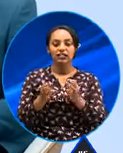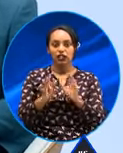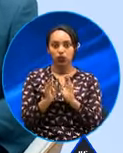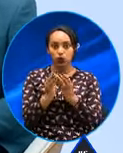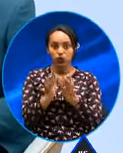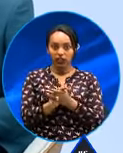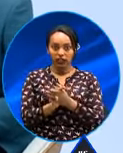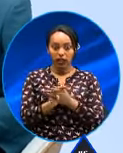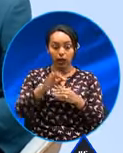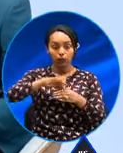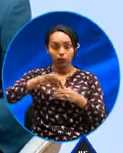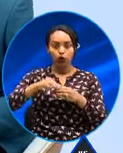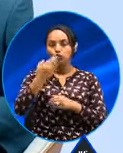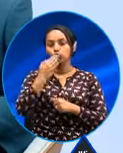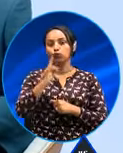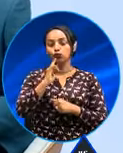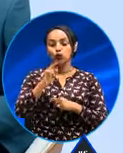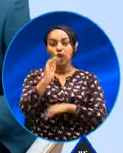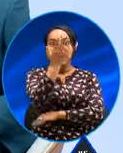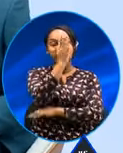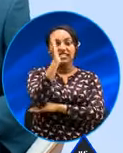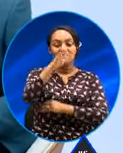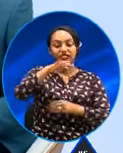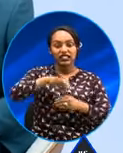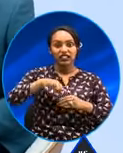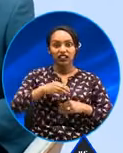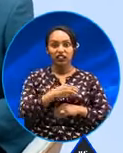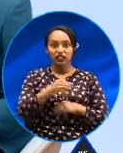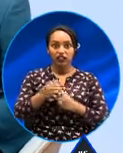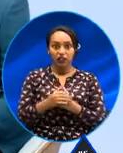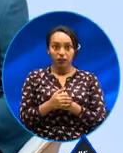መልክ ቢተክሉ ጥሩ ነው። ዛፍ ሲንተክልና